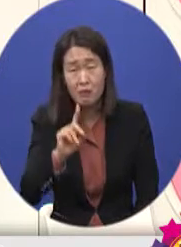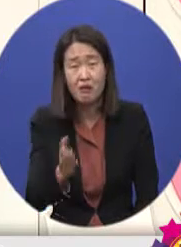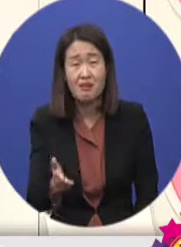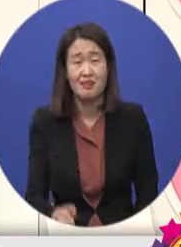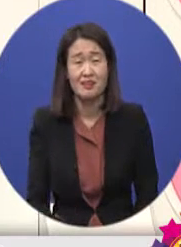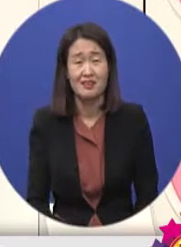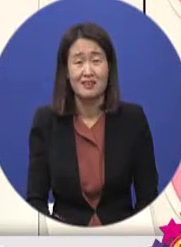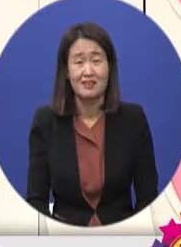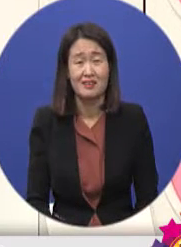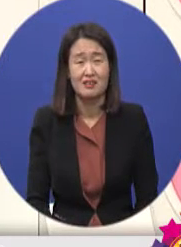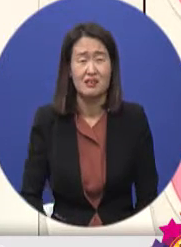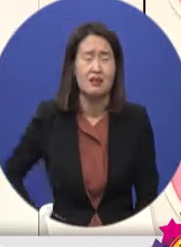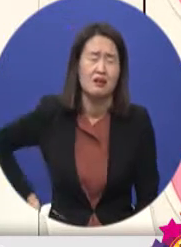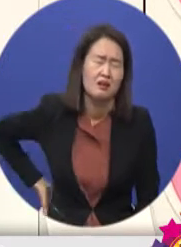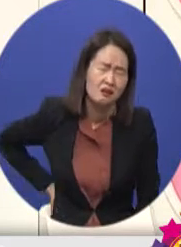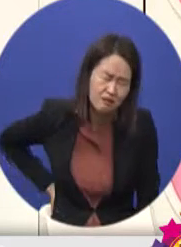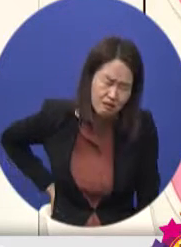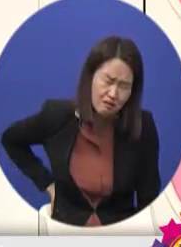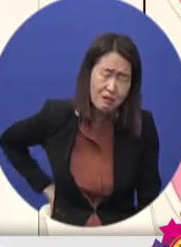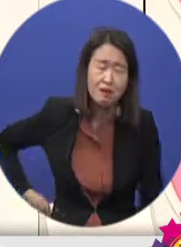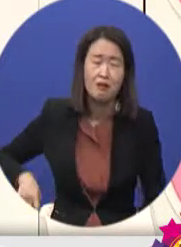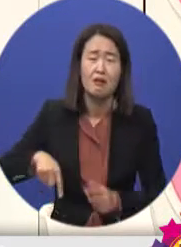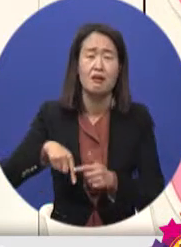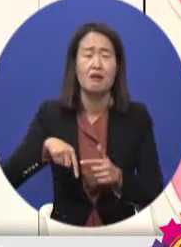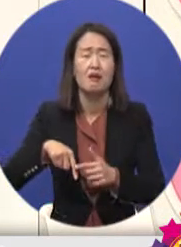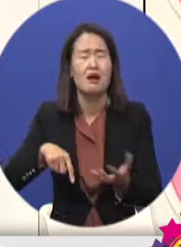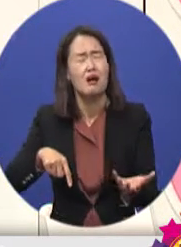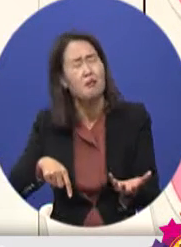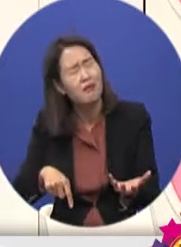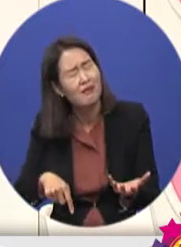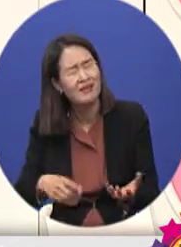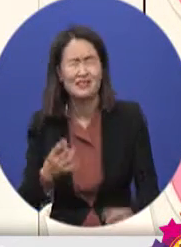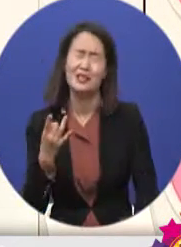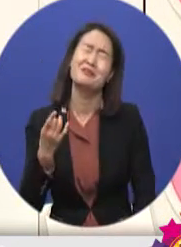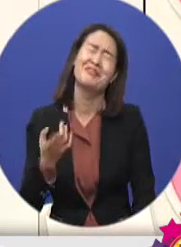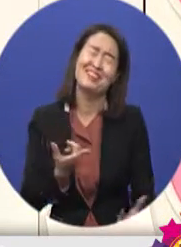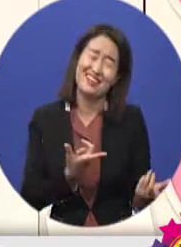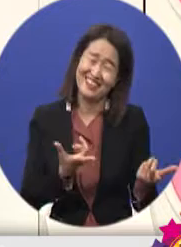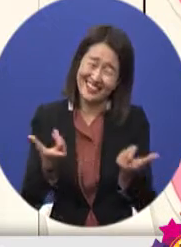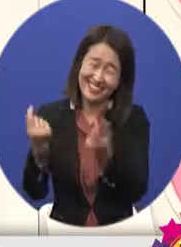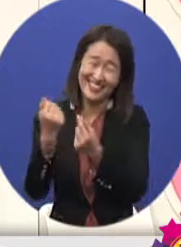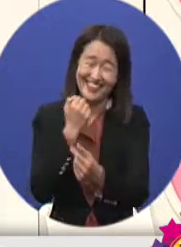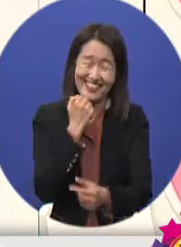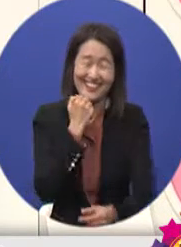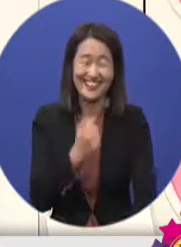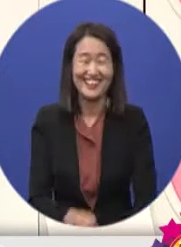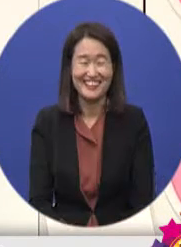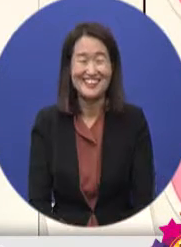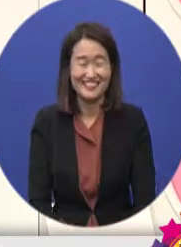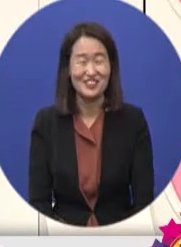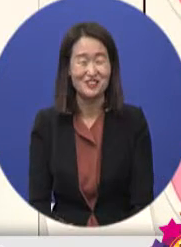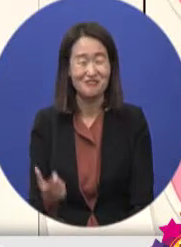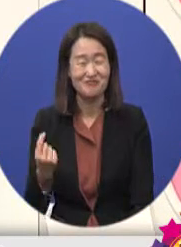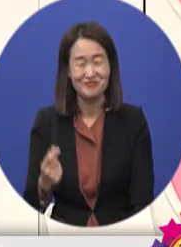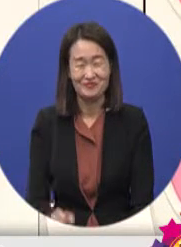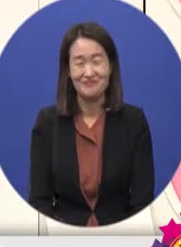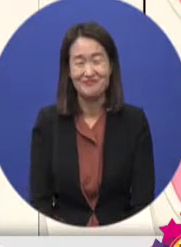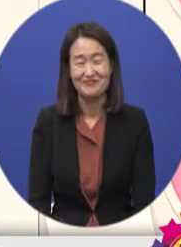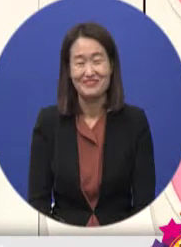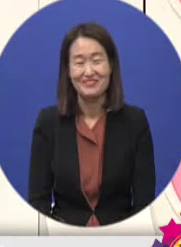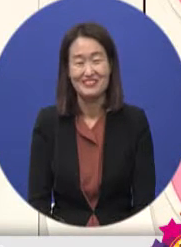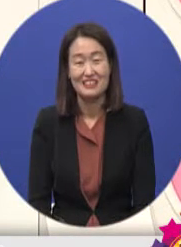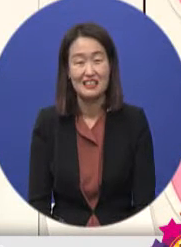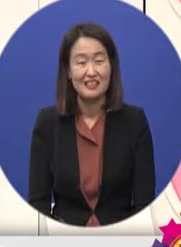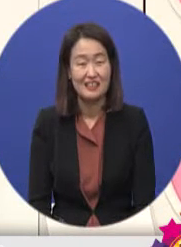또? 허리도 아프고 무릎도 아프고 그러네요. 그거는 기본인 것 같아, 그거는. 네? 네. 네.